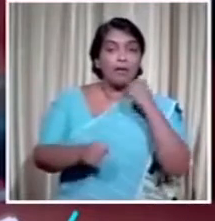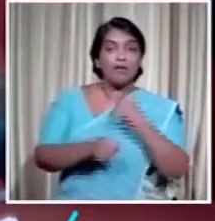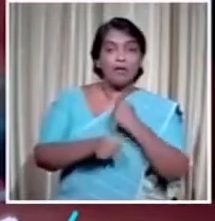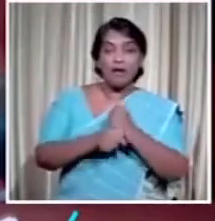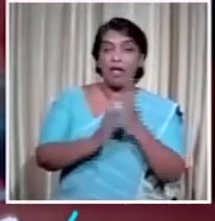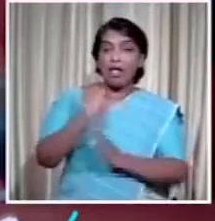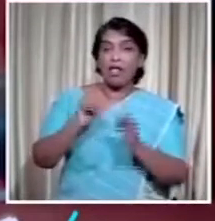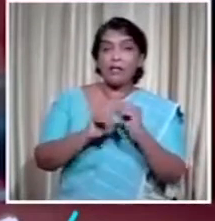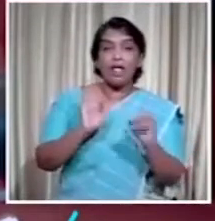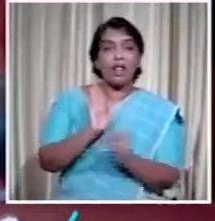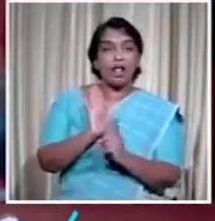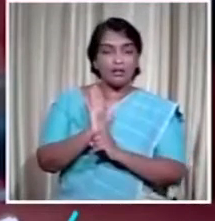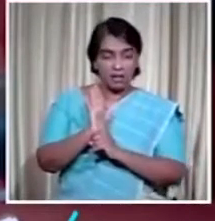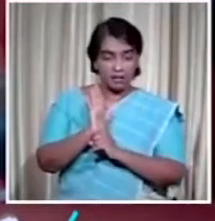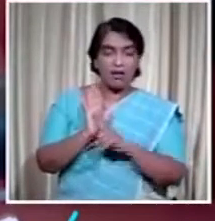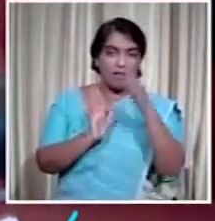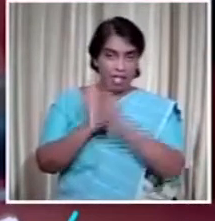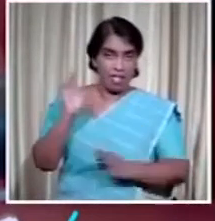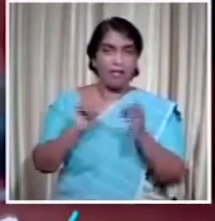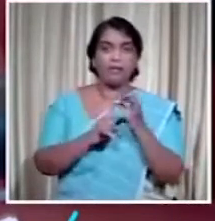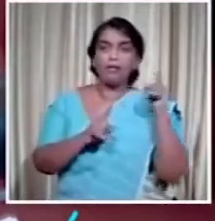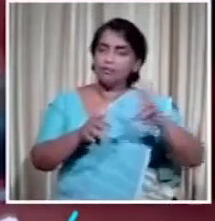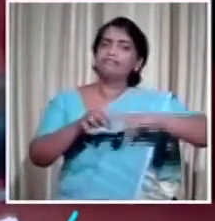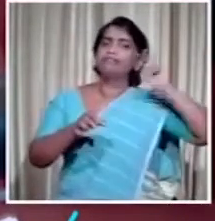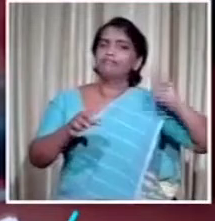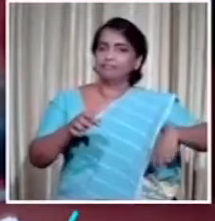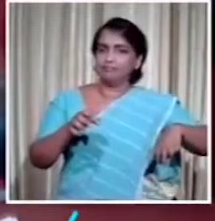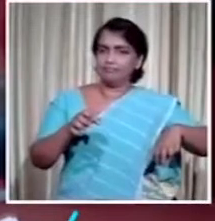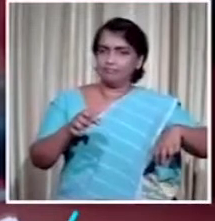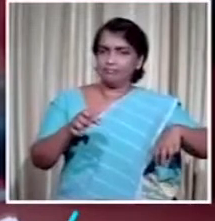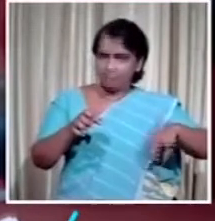amathivara Lasanta alage yana mantri thum. Etumath illa asuna.